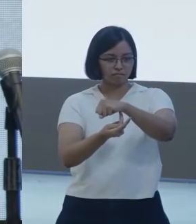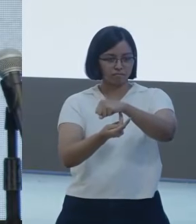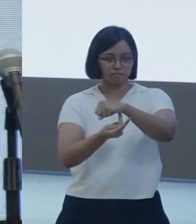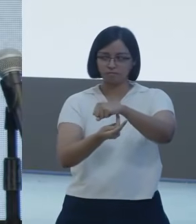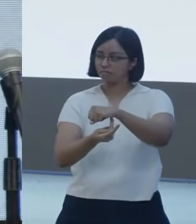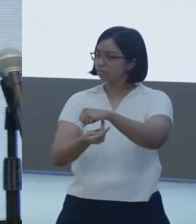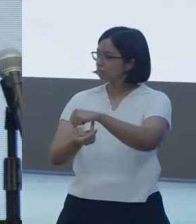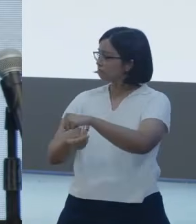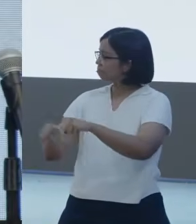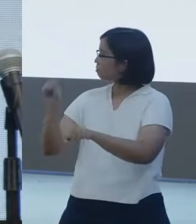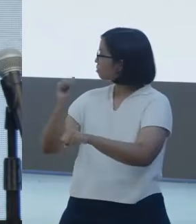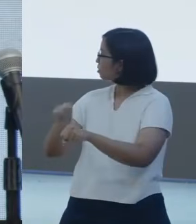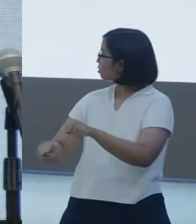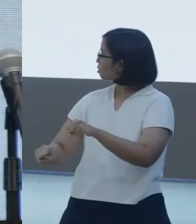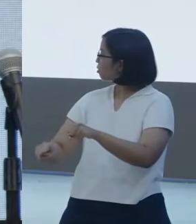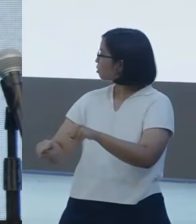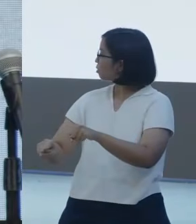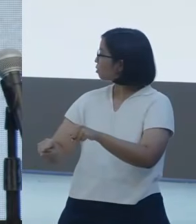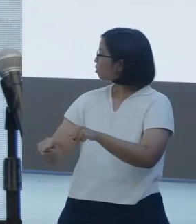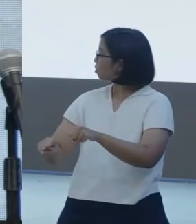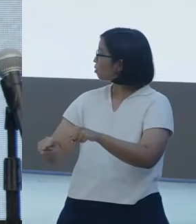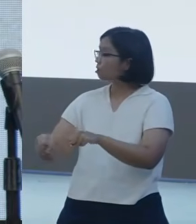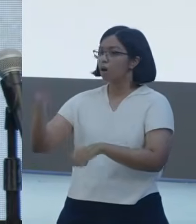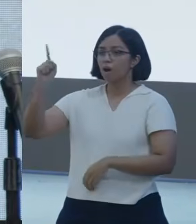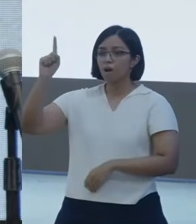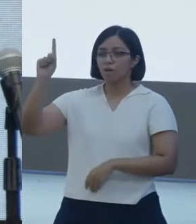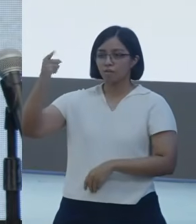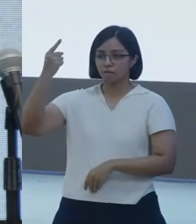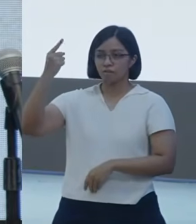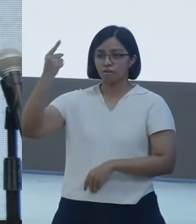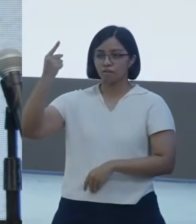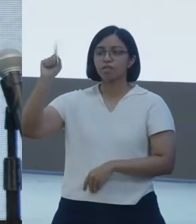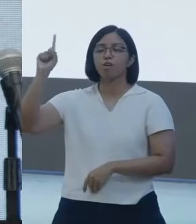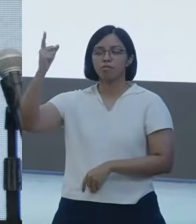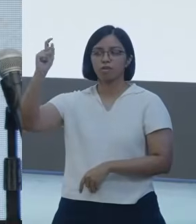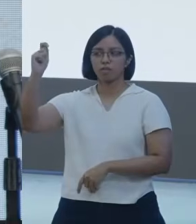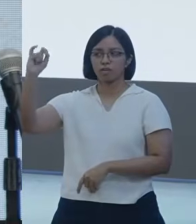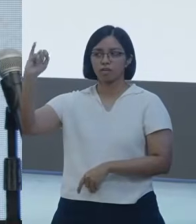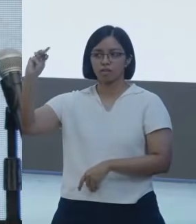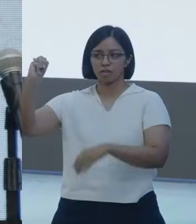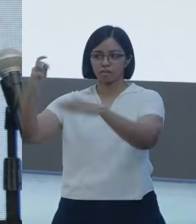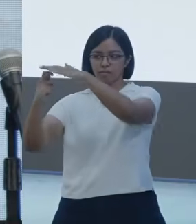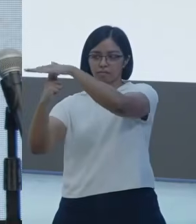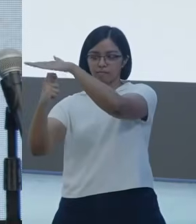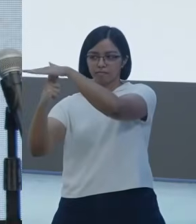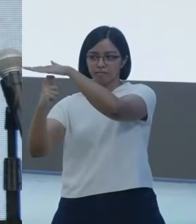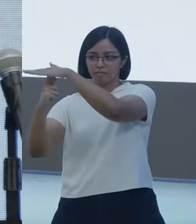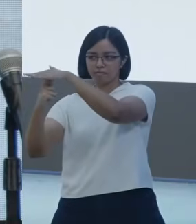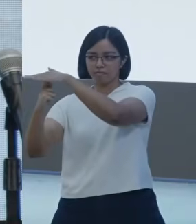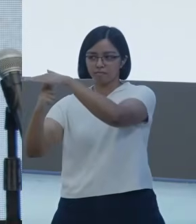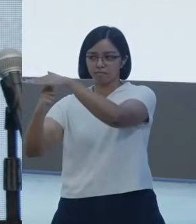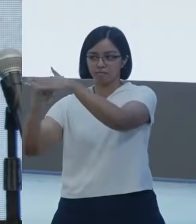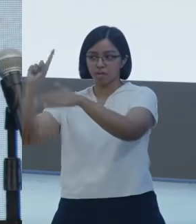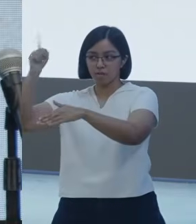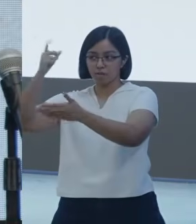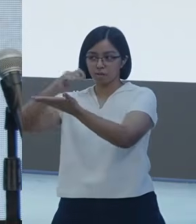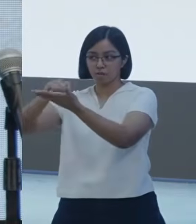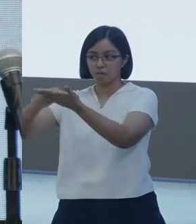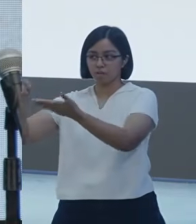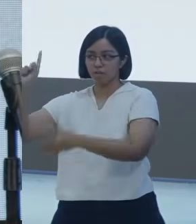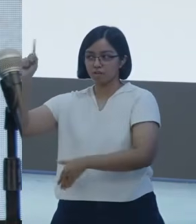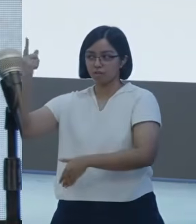So, ang order actually ay 1 Timothy, ang kanyang sinulat, unang sulat niya kay